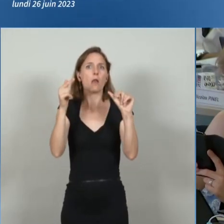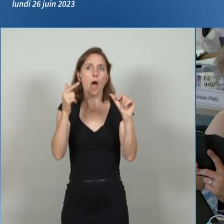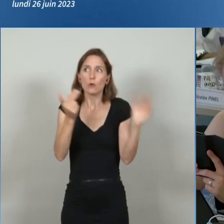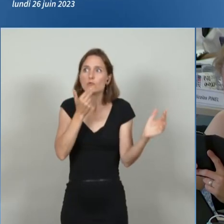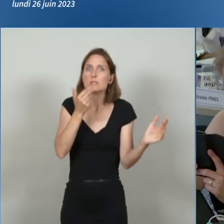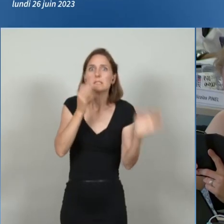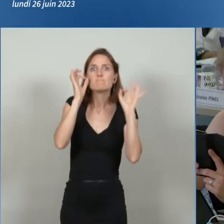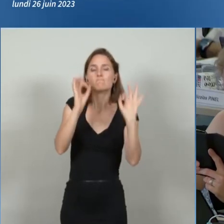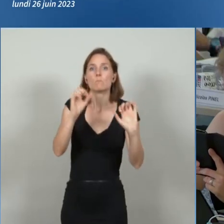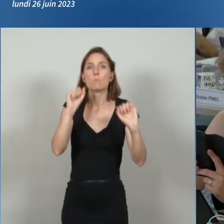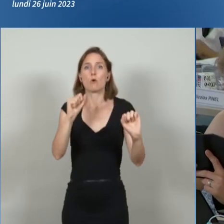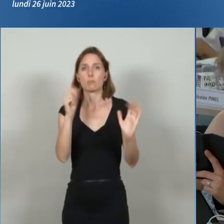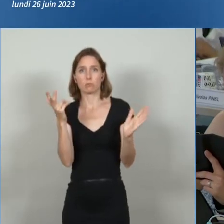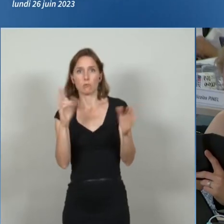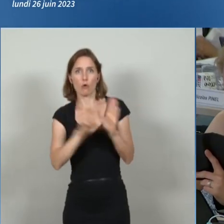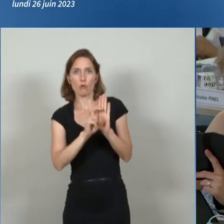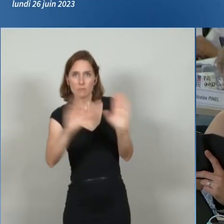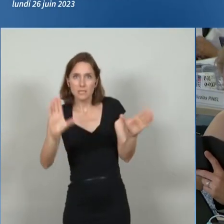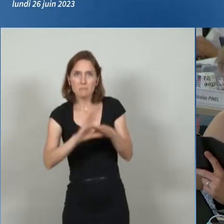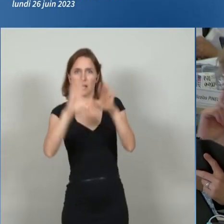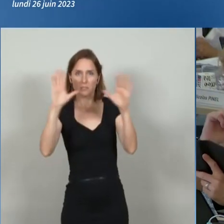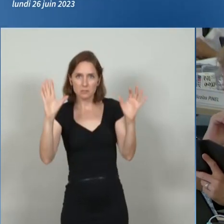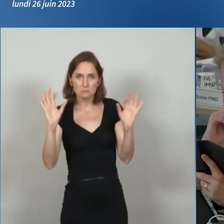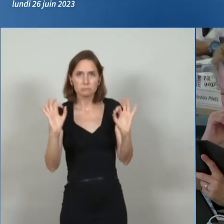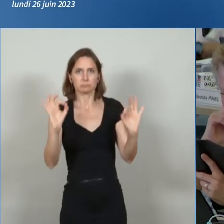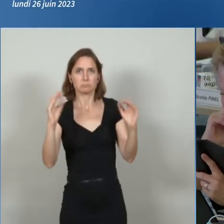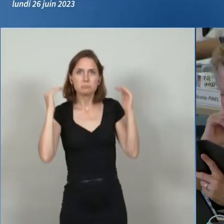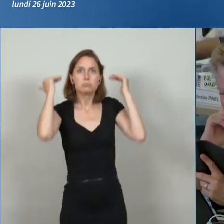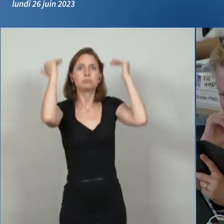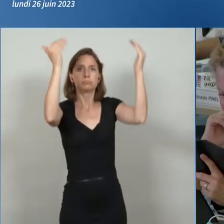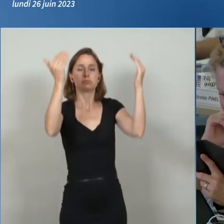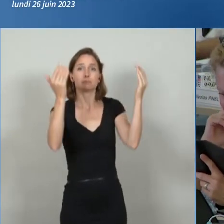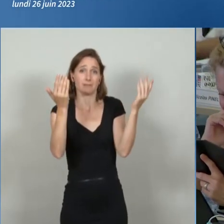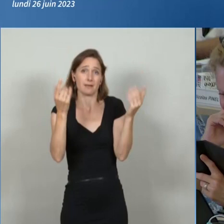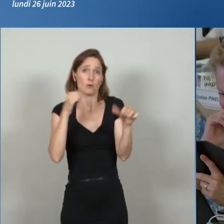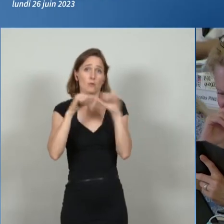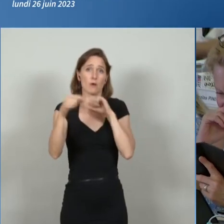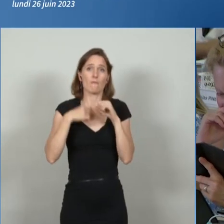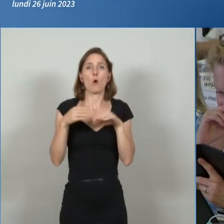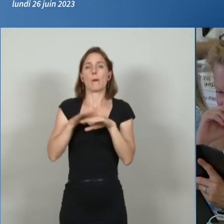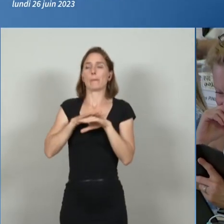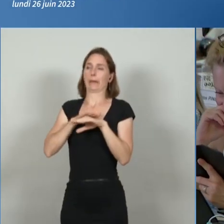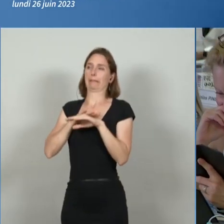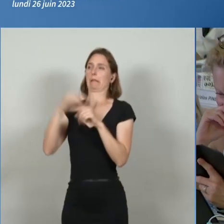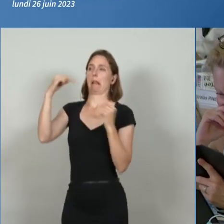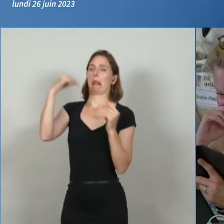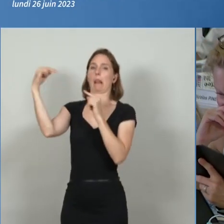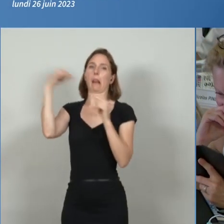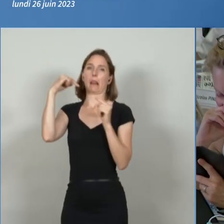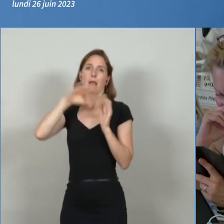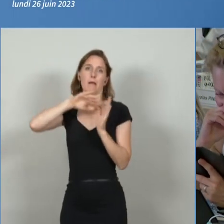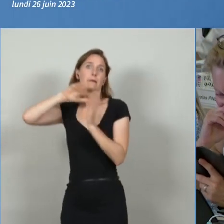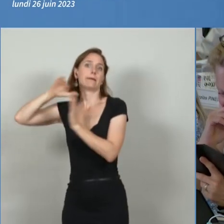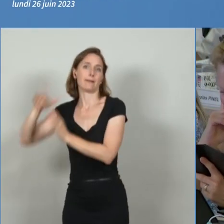encore fallait-il jouer le jeu de partenariat et sortir des enjeux d'étiquettes politiques ce que vous n'avez pas fait et que vous ne faites évidemment jamais